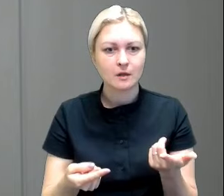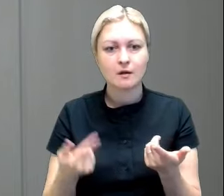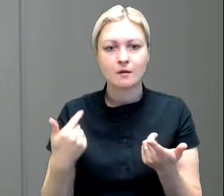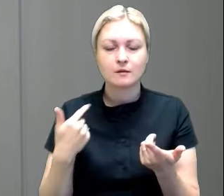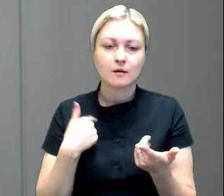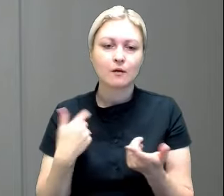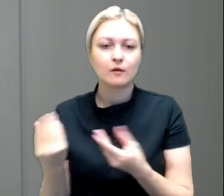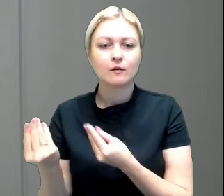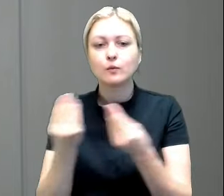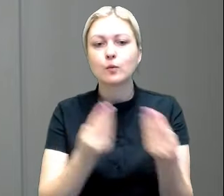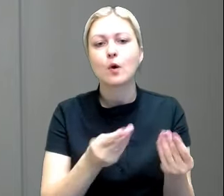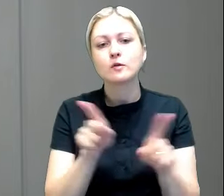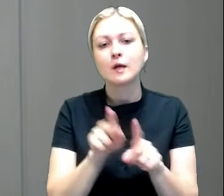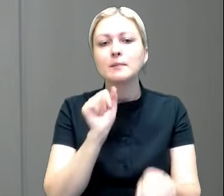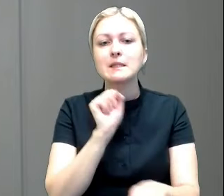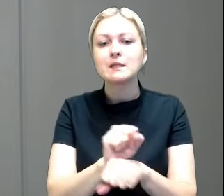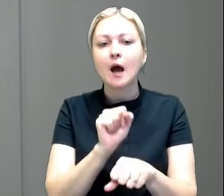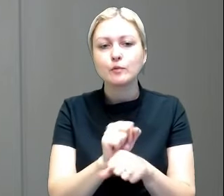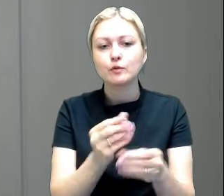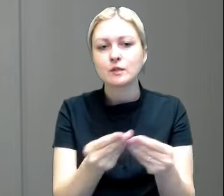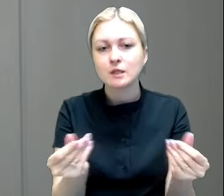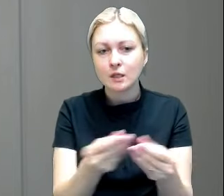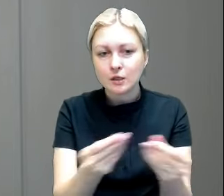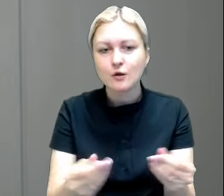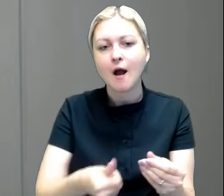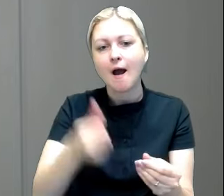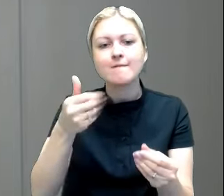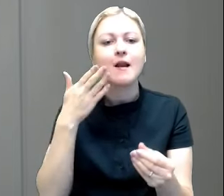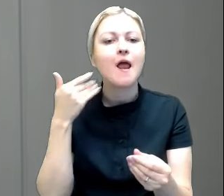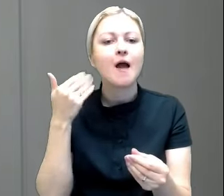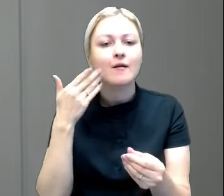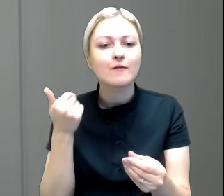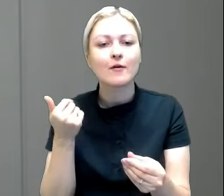skysčio kad būtų lengviau atleisti stabdžius